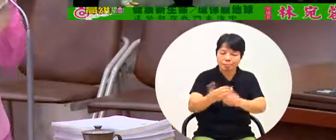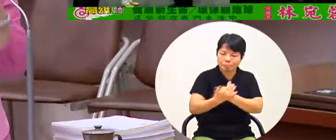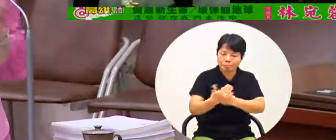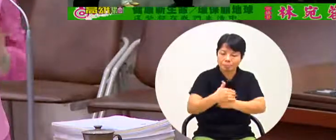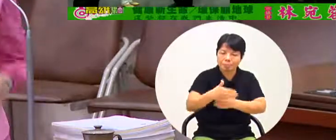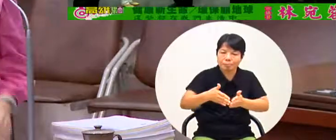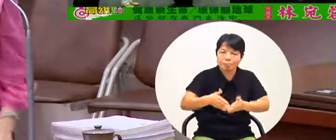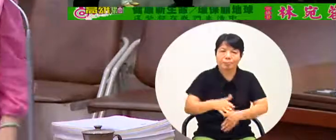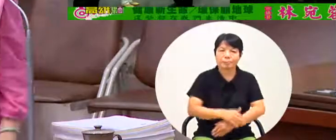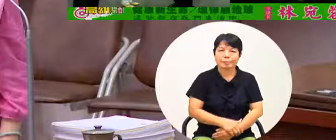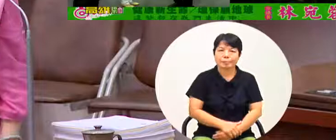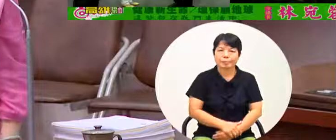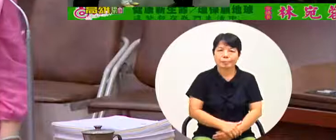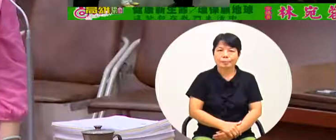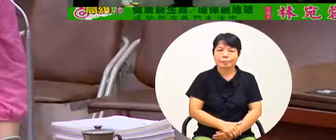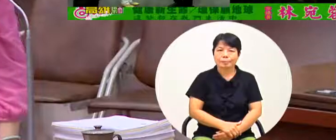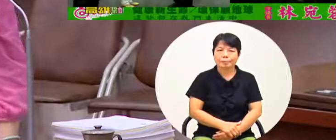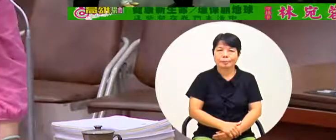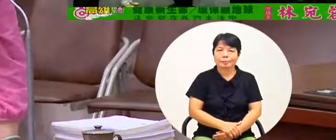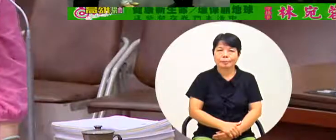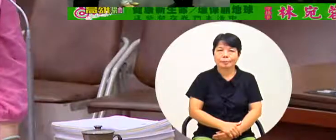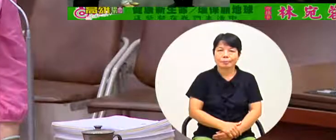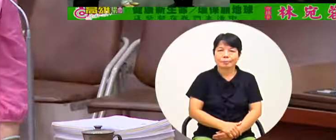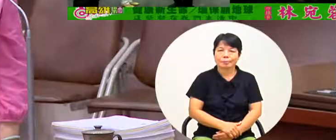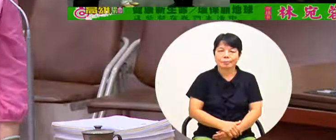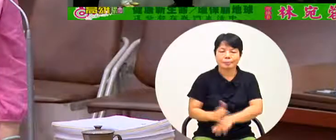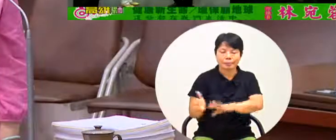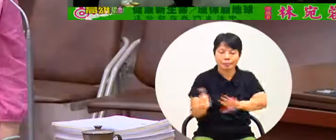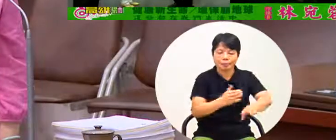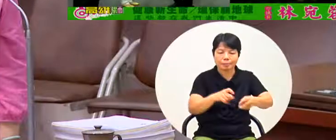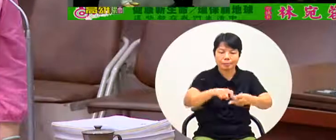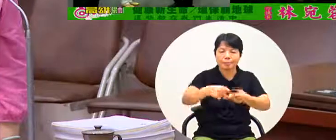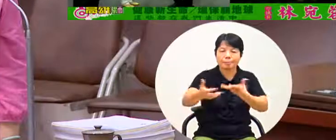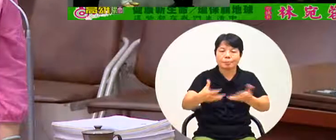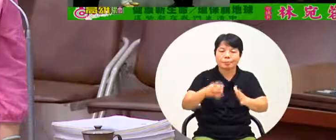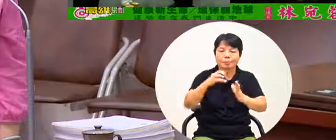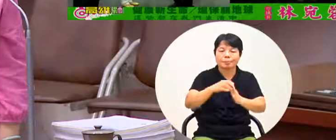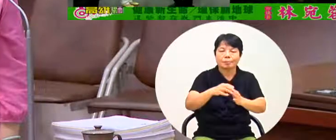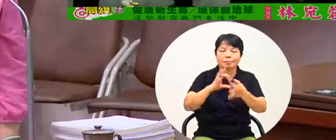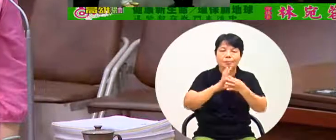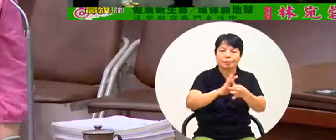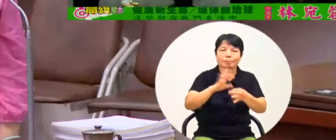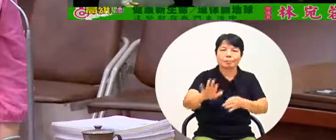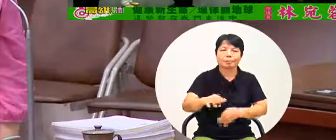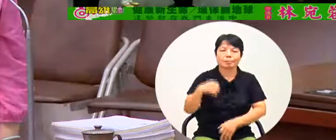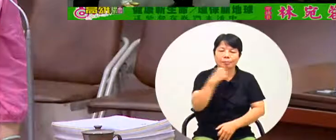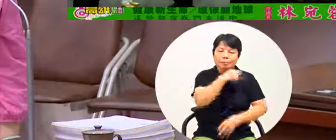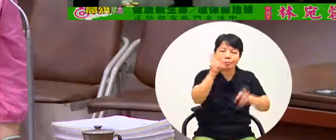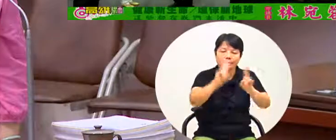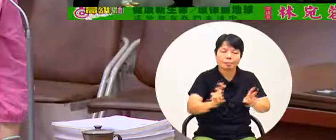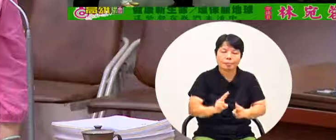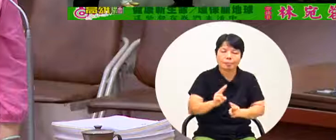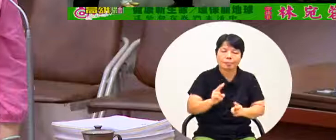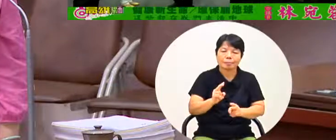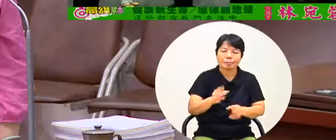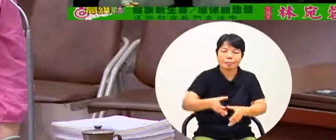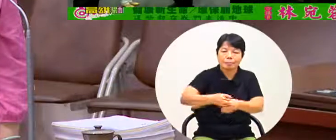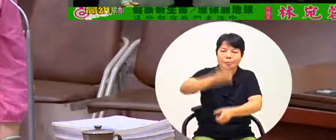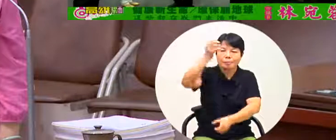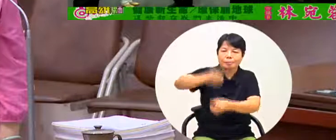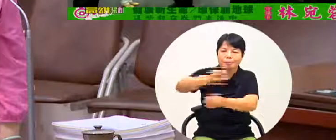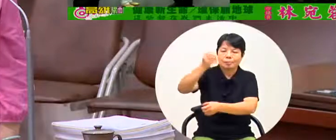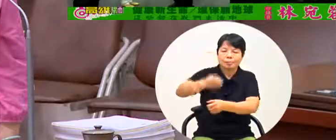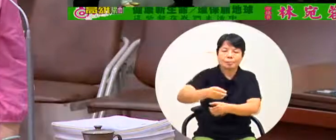能就跟公务有关系，跟公务局有关系。台电电线杆到处林立，电线杆在空